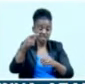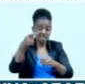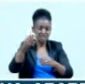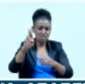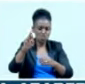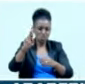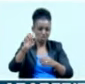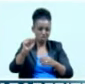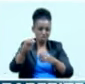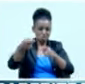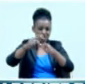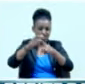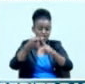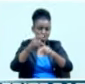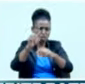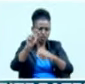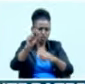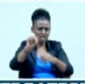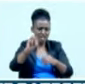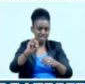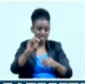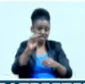gihugu yiyongereye aho yavuye kuri tone enye